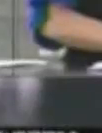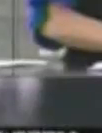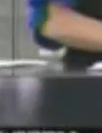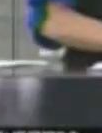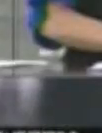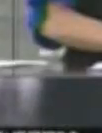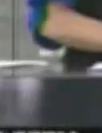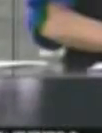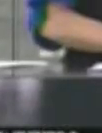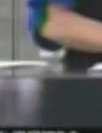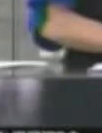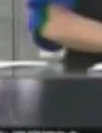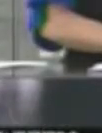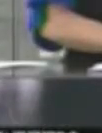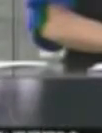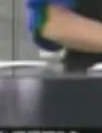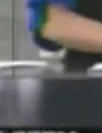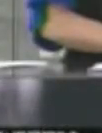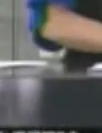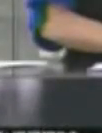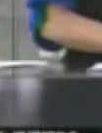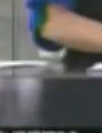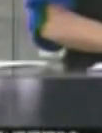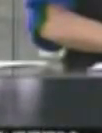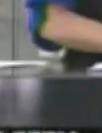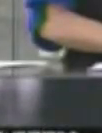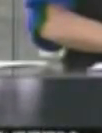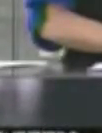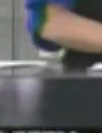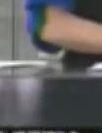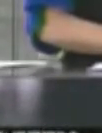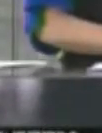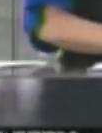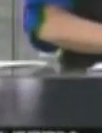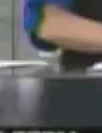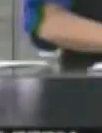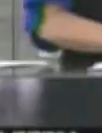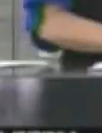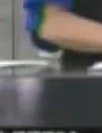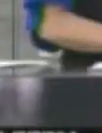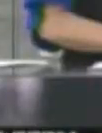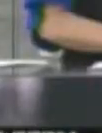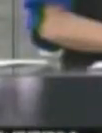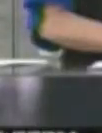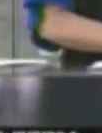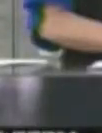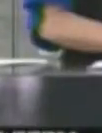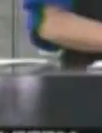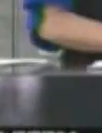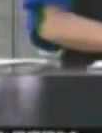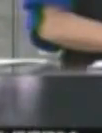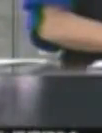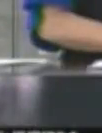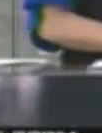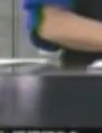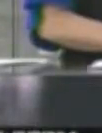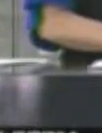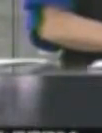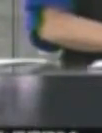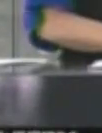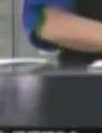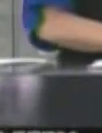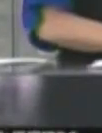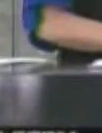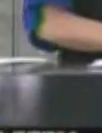selda, doble po ang perwisyo ang iniinda nila na dala po ng summer heat. Erwin, sa presinto nga sa Pasay, dalawang preso